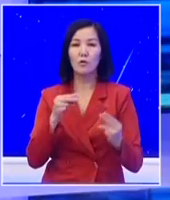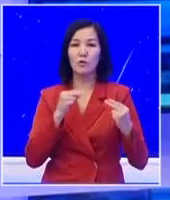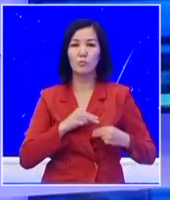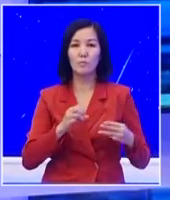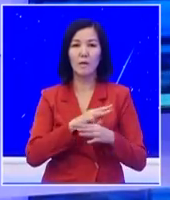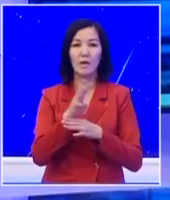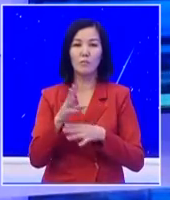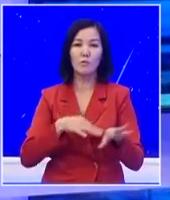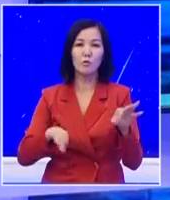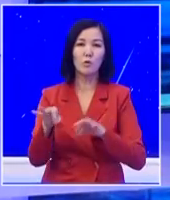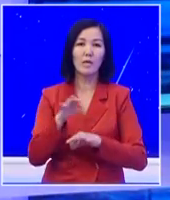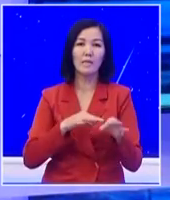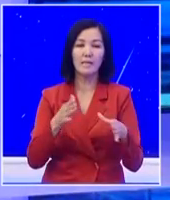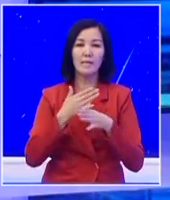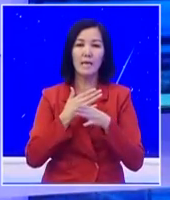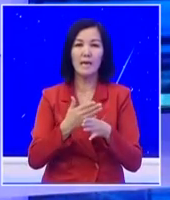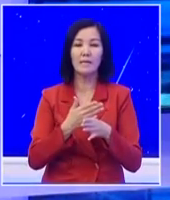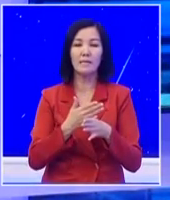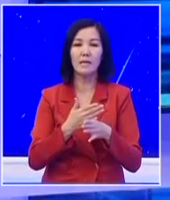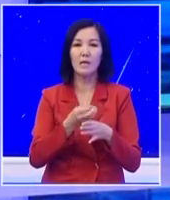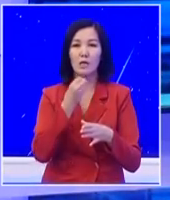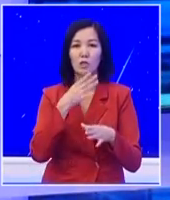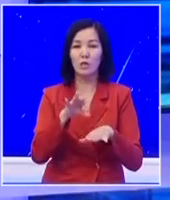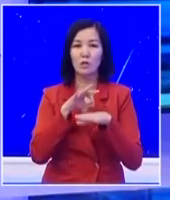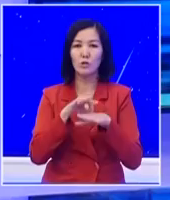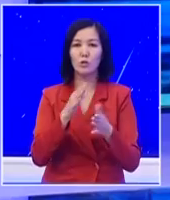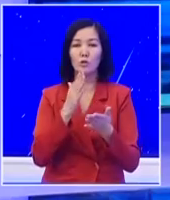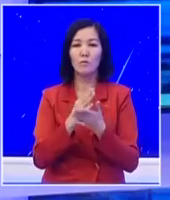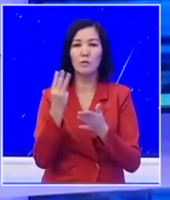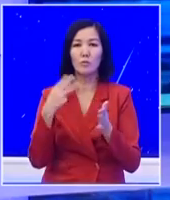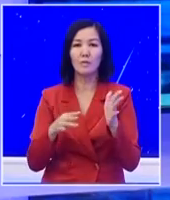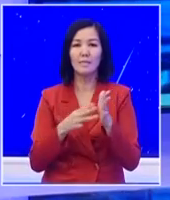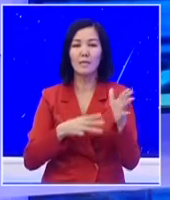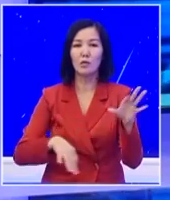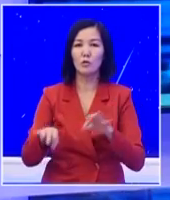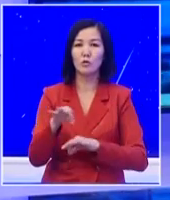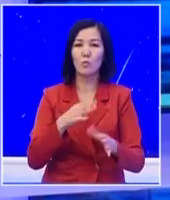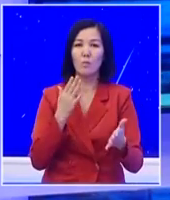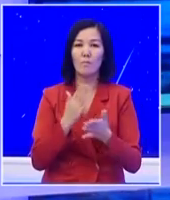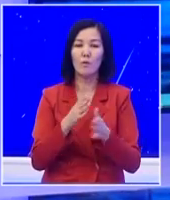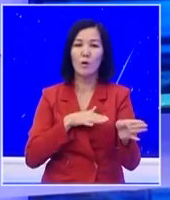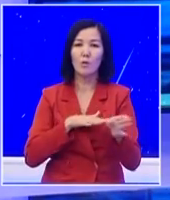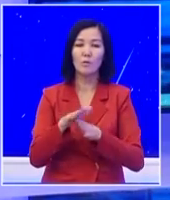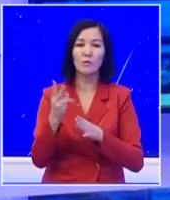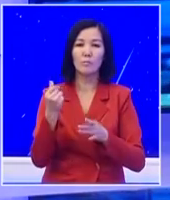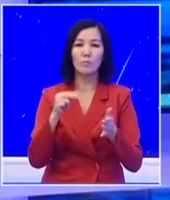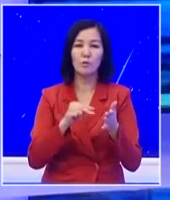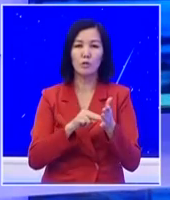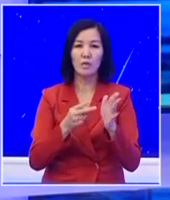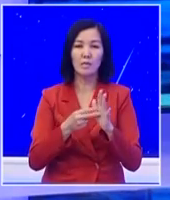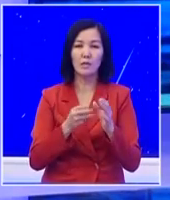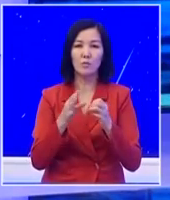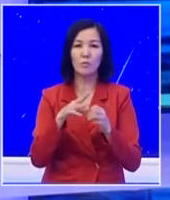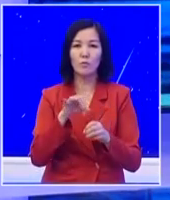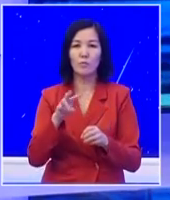Талдықорғанда жұмыспен қамтудың жол картасы аясында жұмыс қарқынды жүргізіліп жатыр. Негізі 38 жоба бар. Оны іске